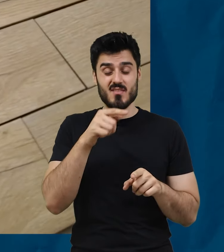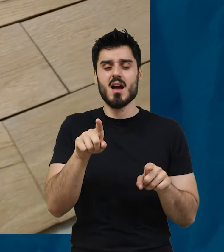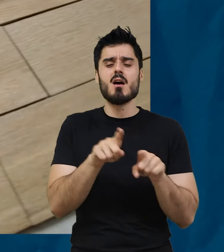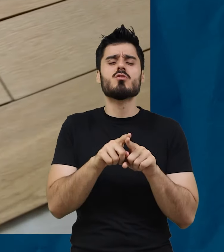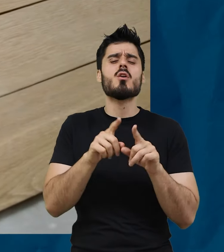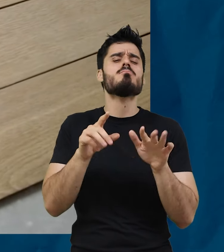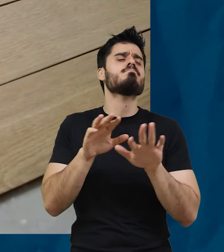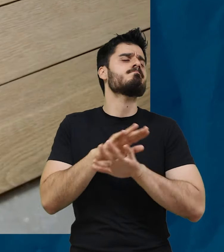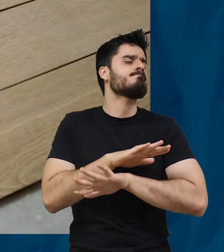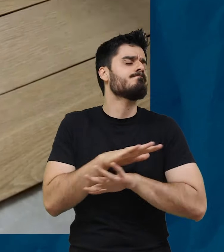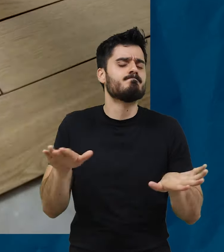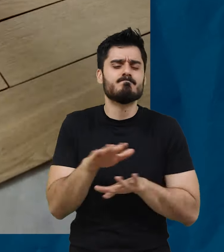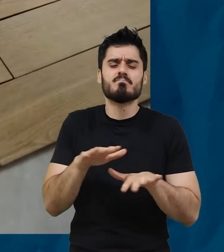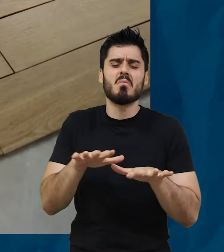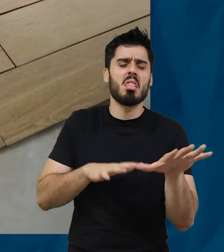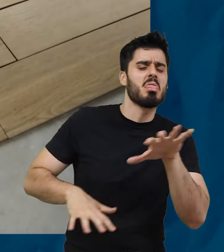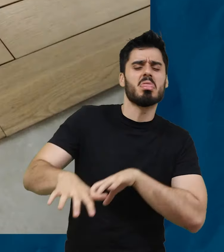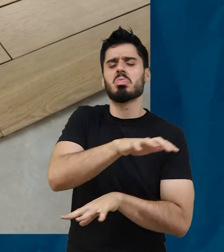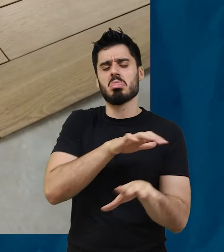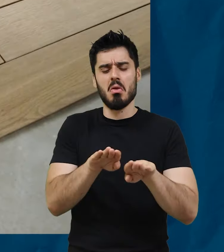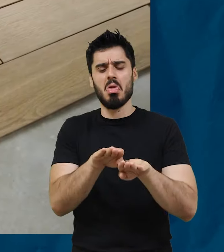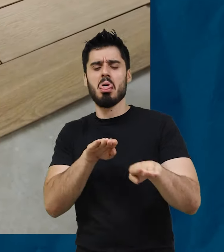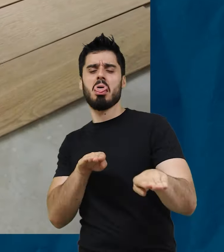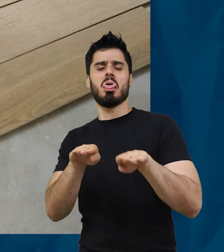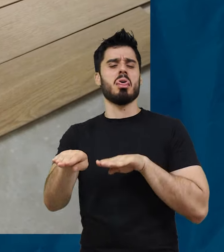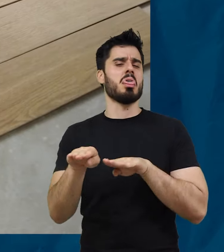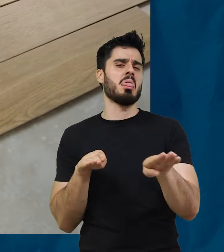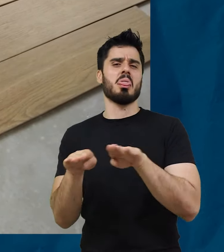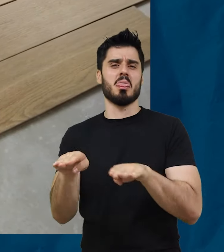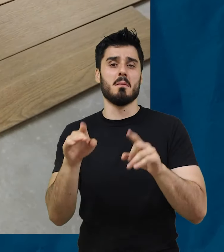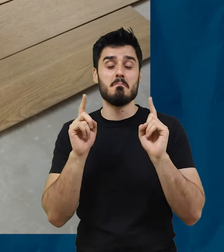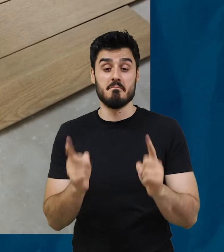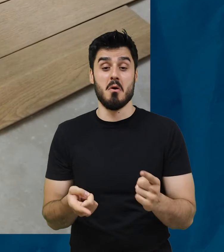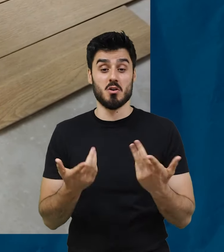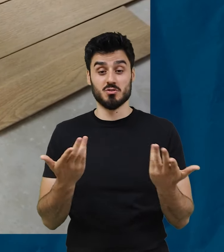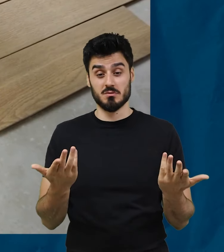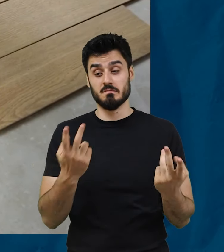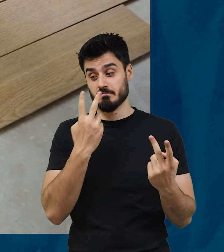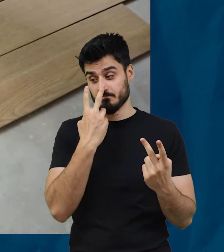бъдат абсолютно хаотично наредени,